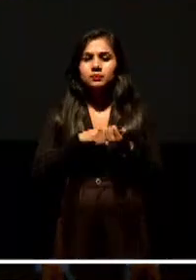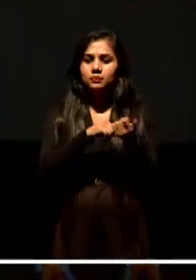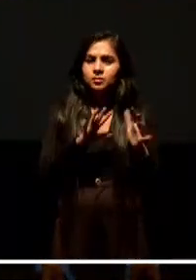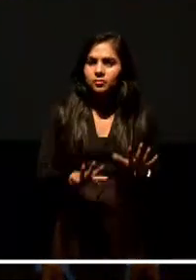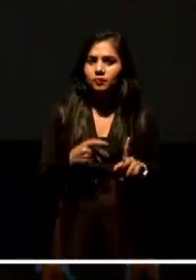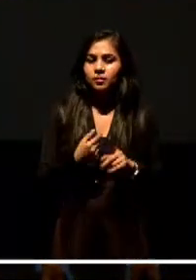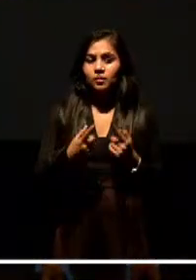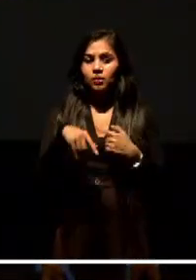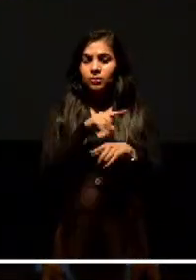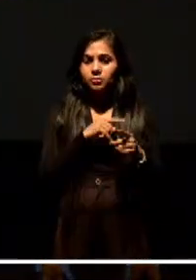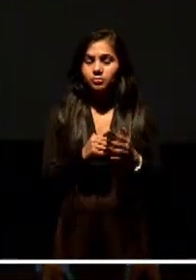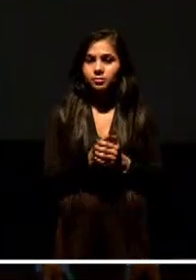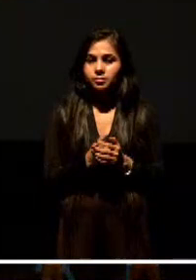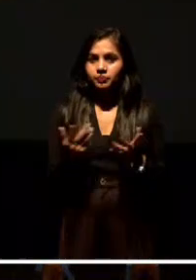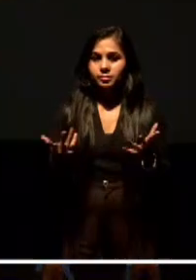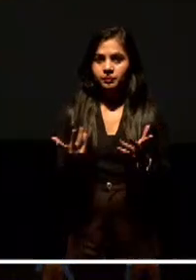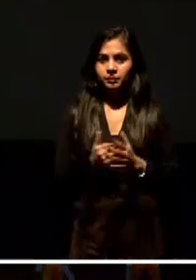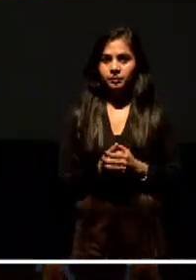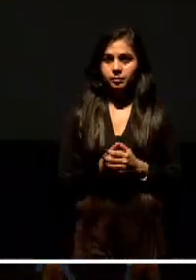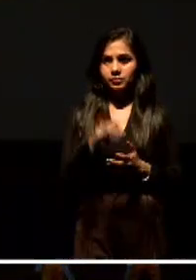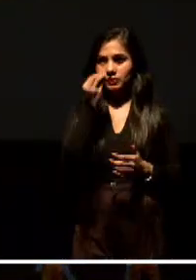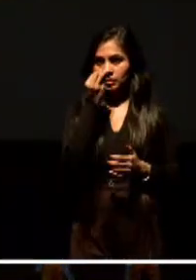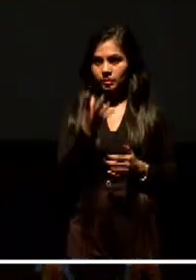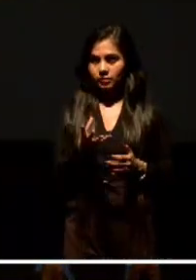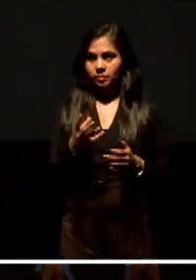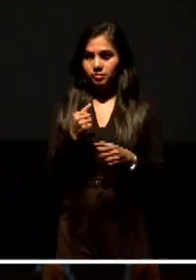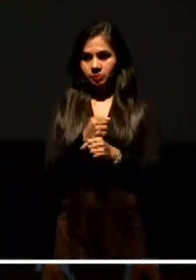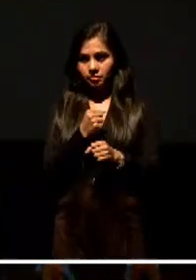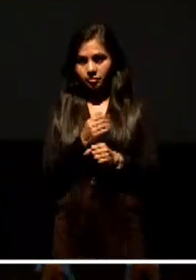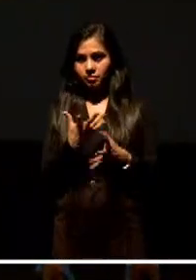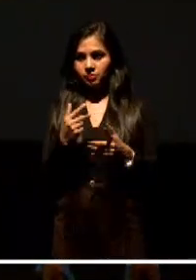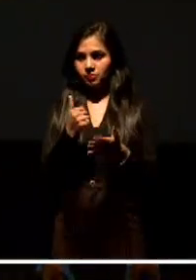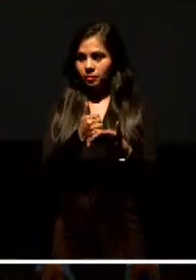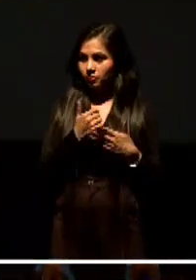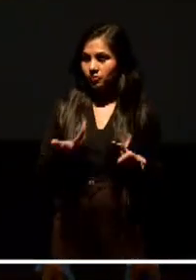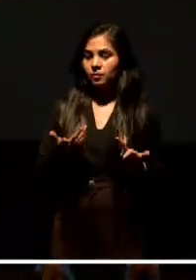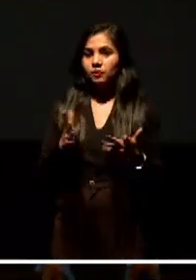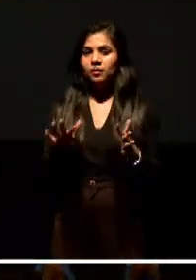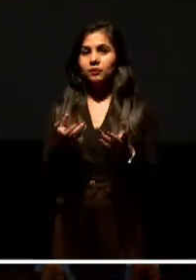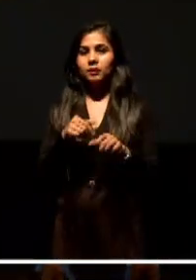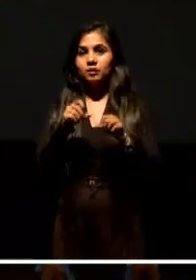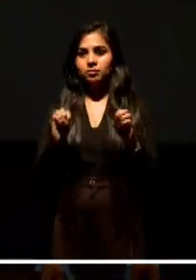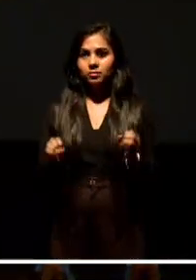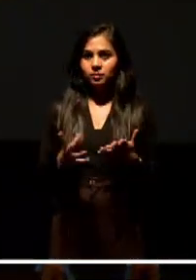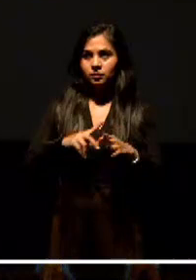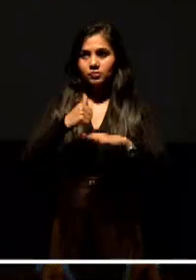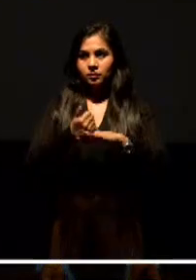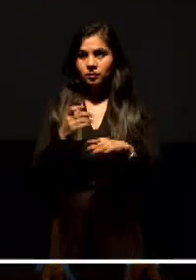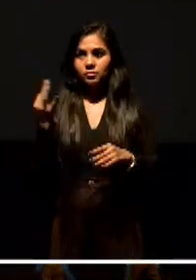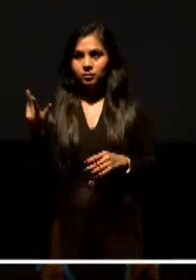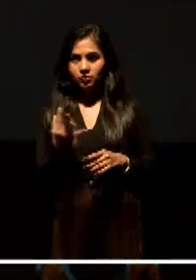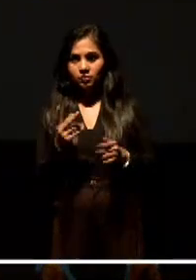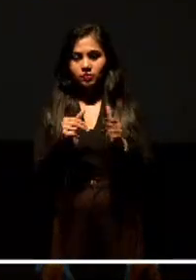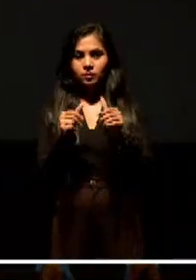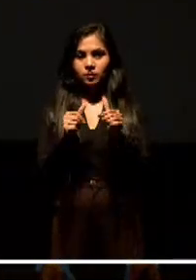हमको जो हमारे प्रोडक्ट ऐसे बनाने पड़ेंगे ताकि हमको उसको सरकार की मदद भी मिल सके, वो स्टार्टअप हो अथवा कोई और नया इनोवेशन